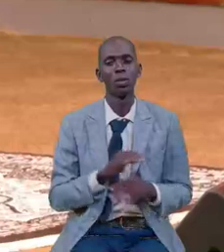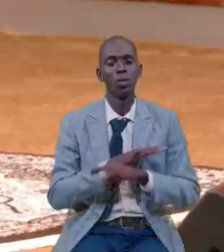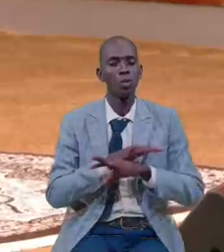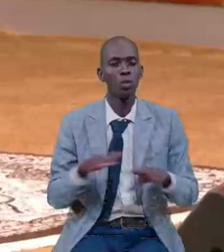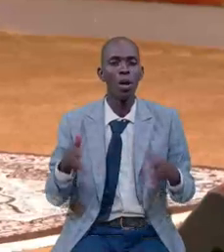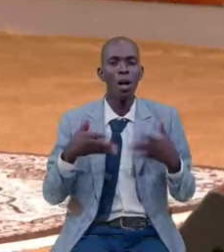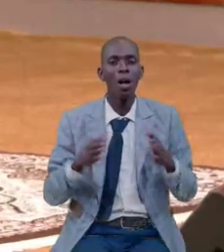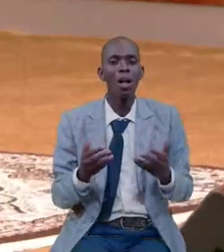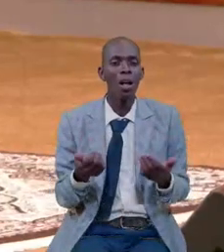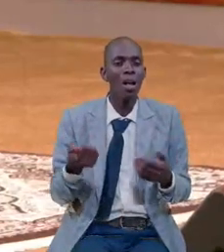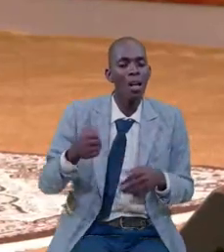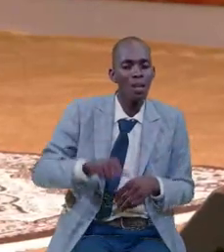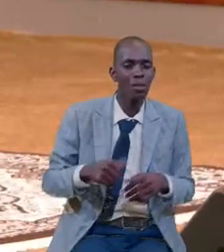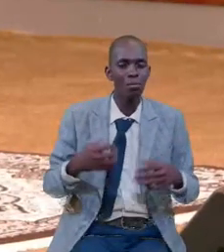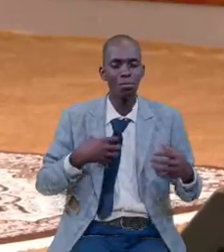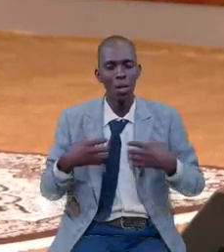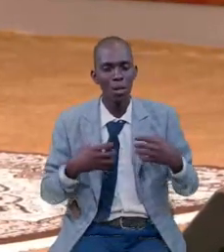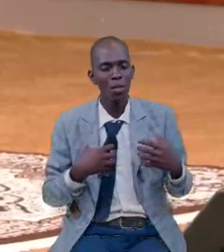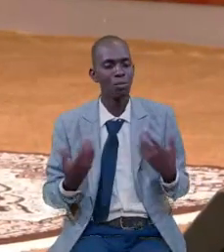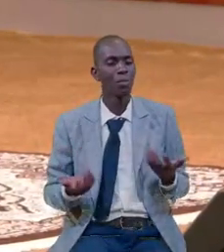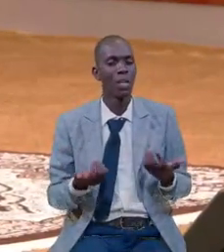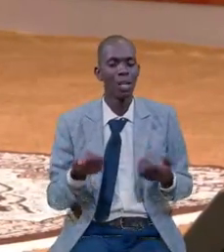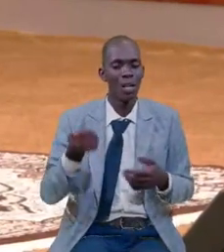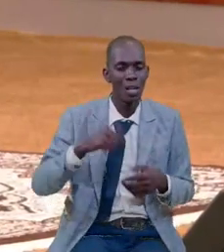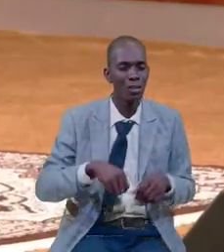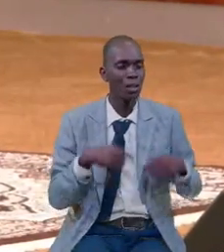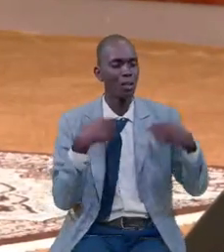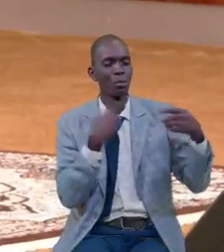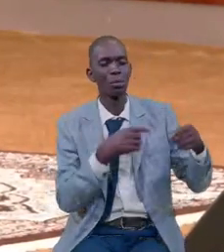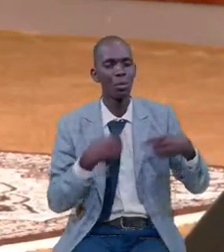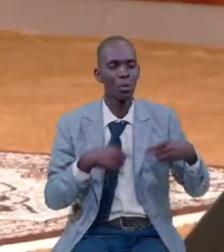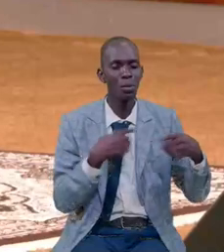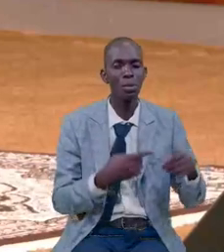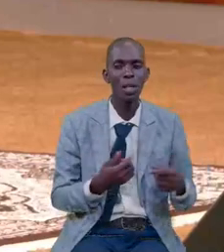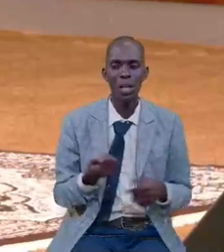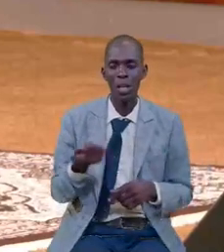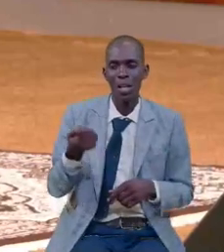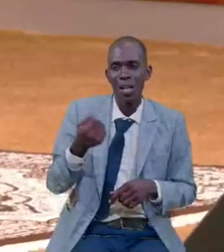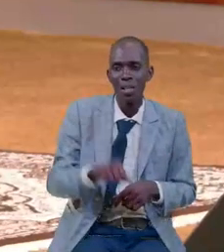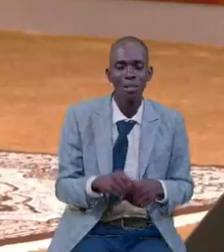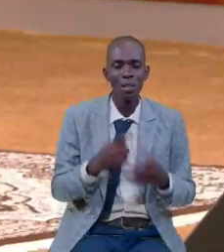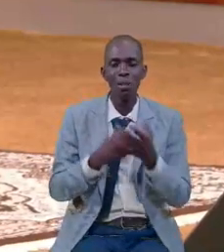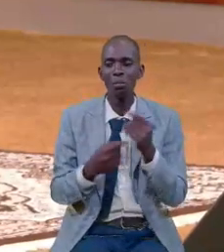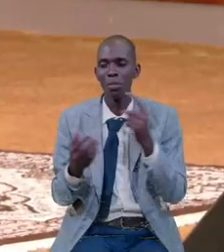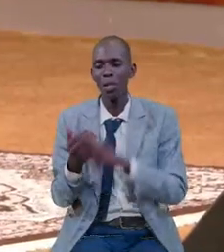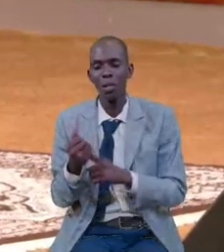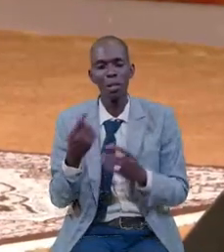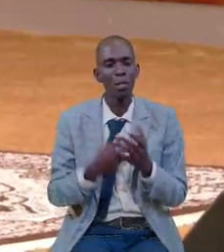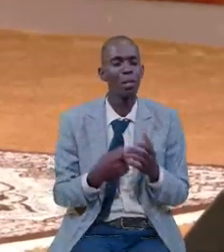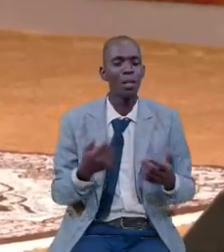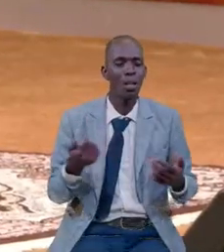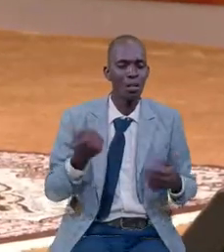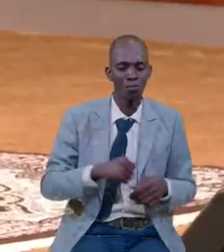lutter avec les gens en prédication, alors ne permettez pas aux murmures, aux hésitations, aux